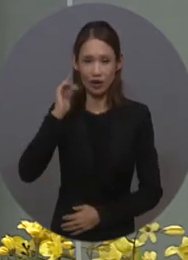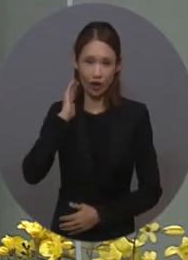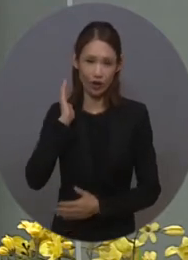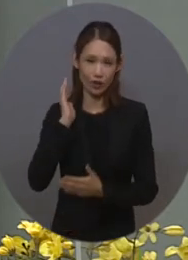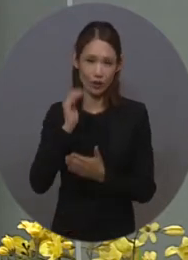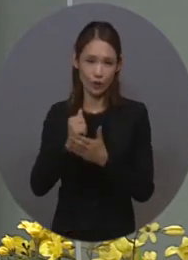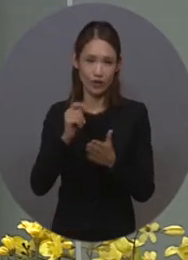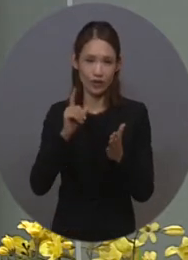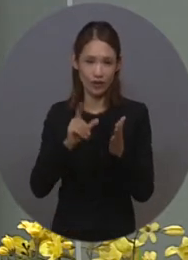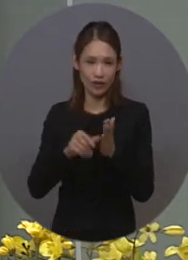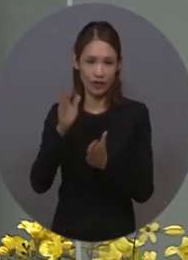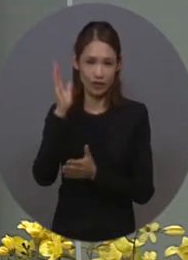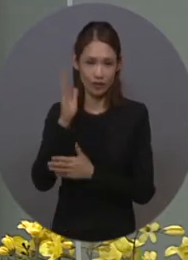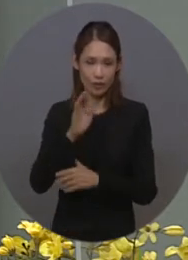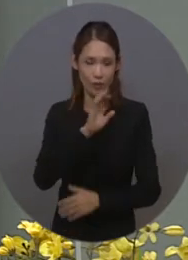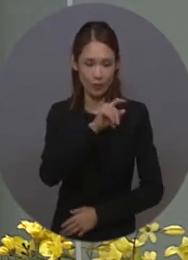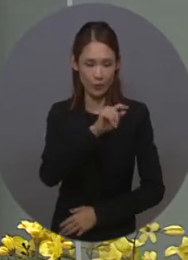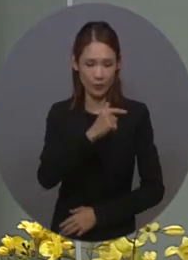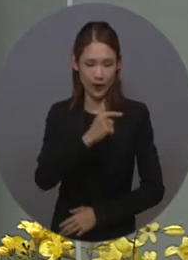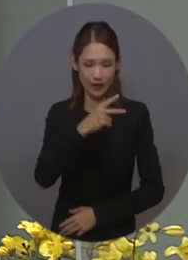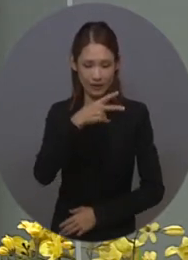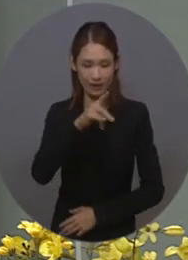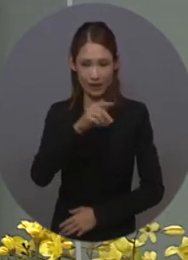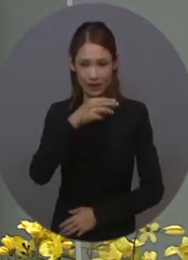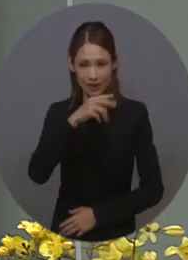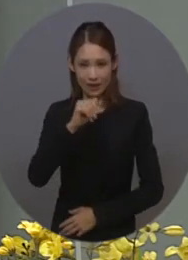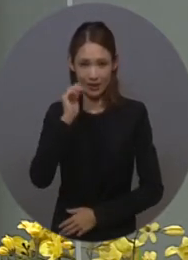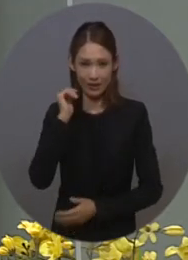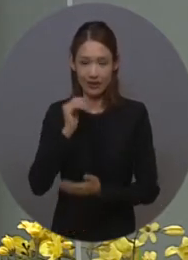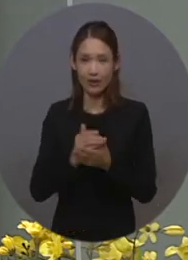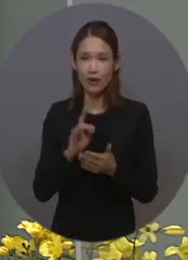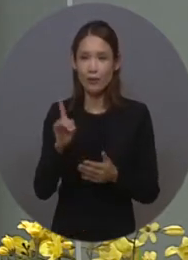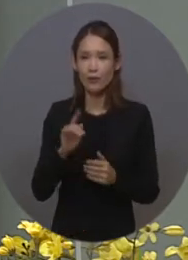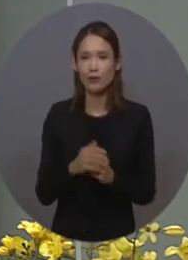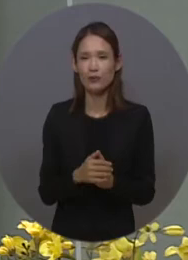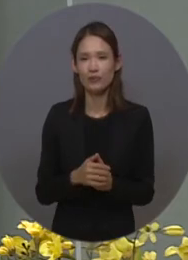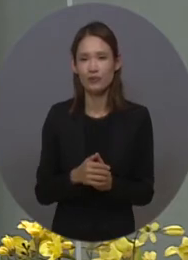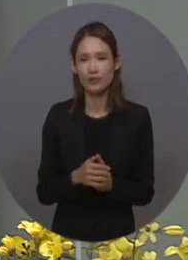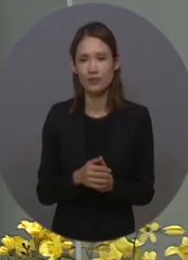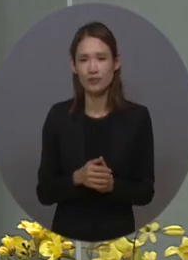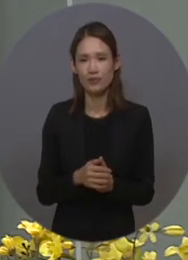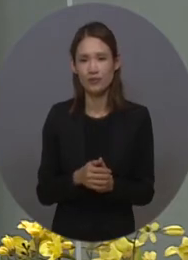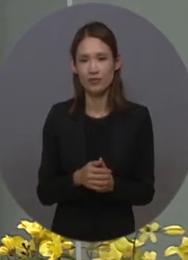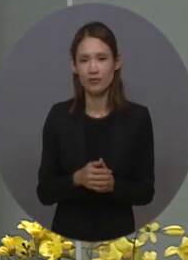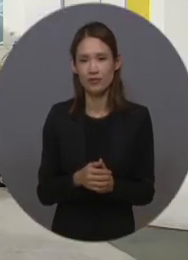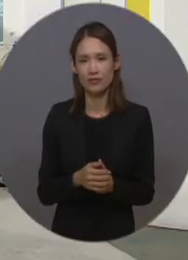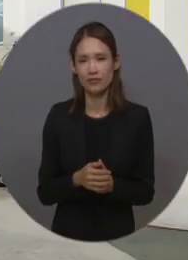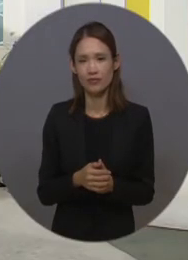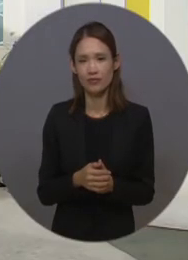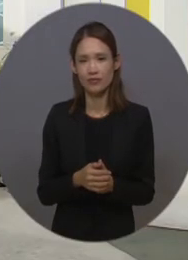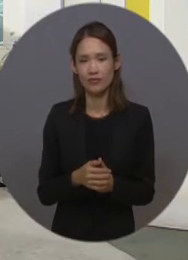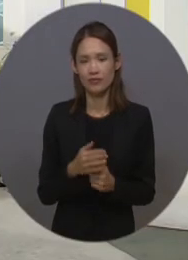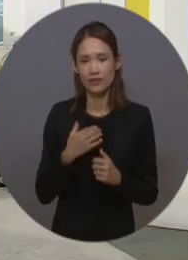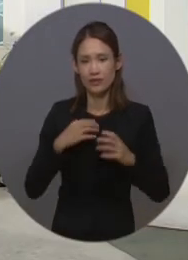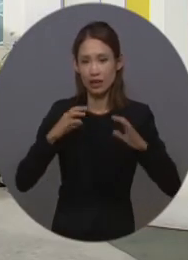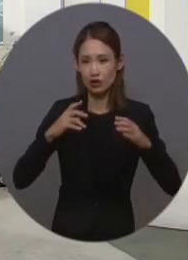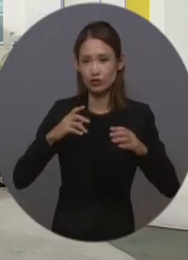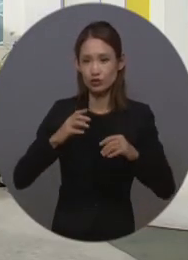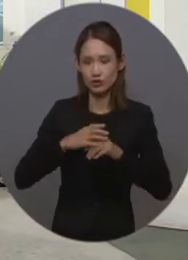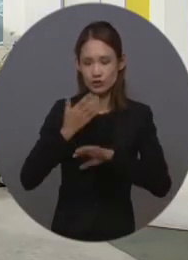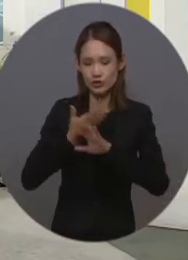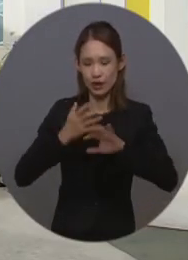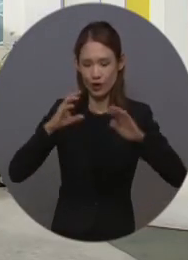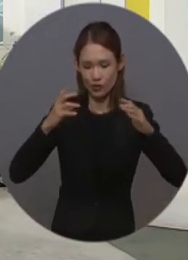네. 만델라 대통령 때 일화. 네. 이게 어떤 겁니까? 네. 제가 이제 그 국비 유학생으로